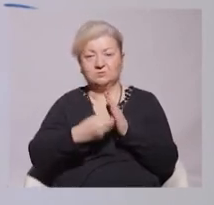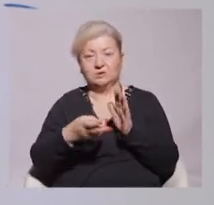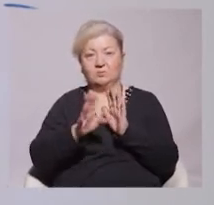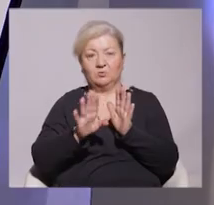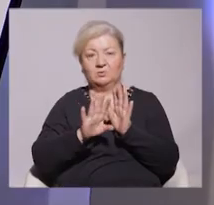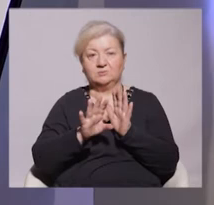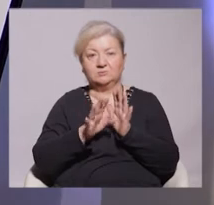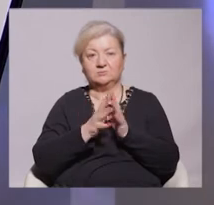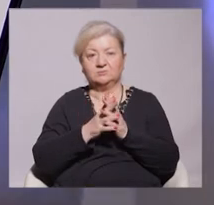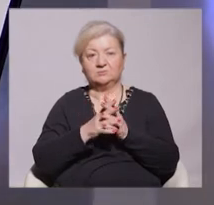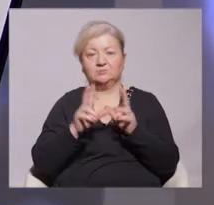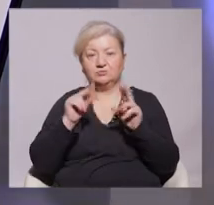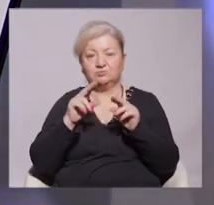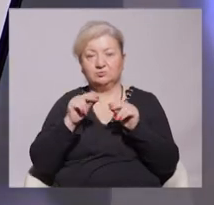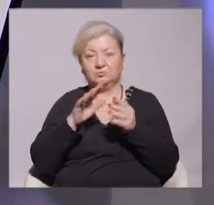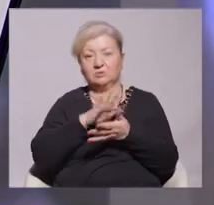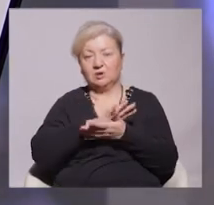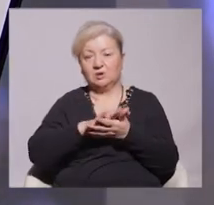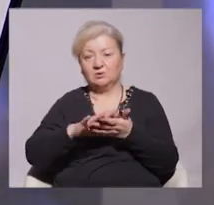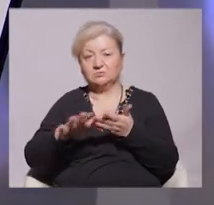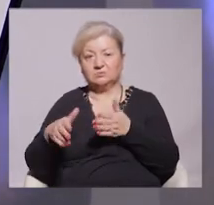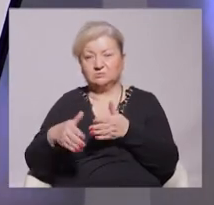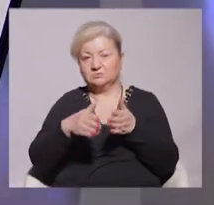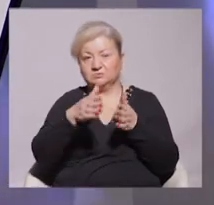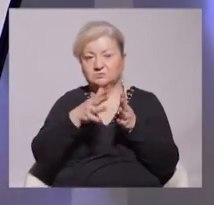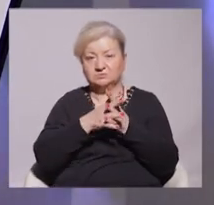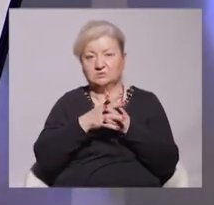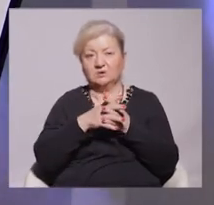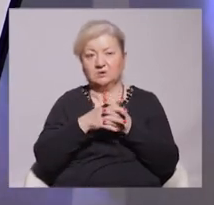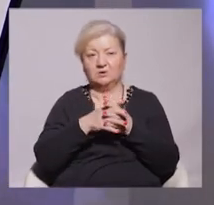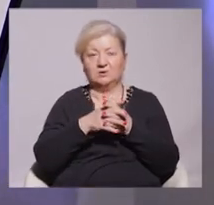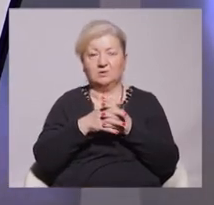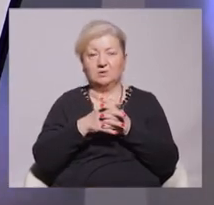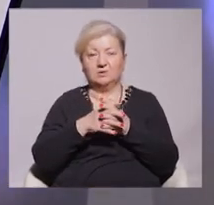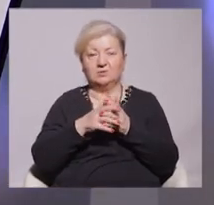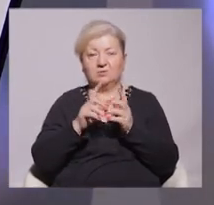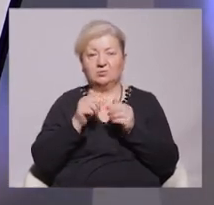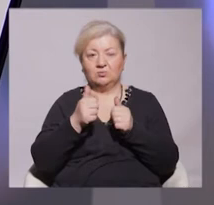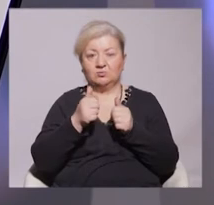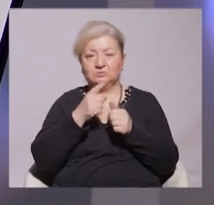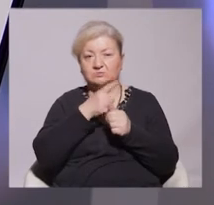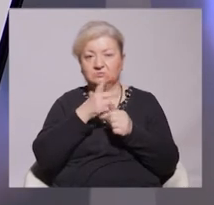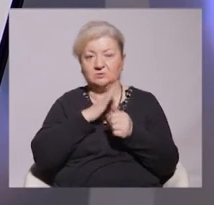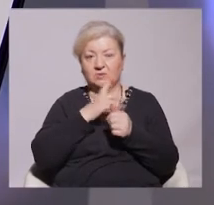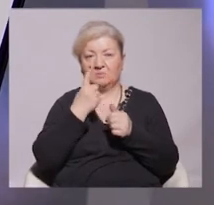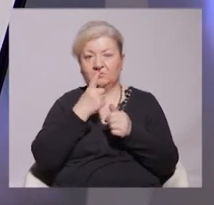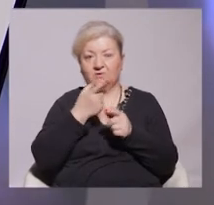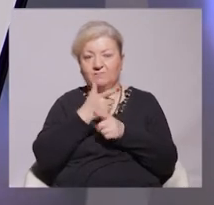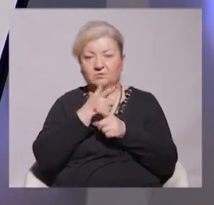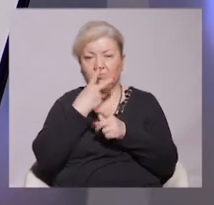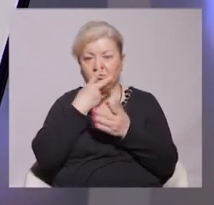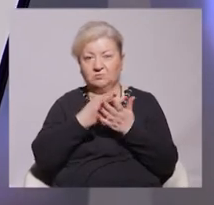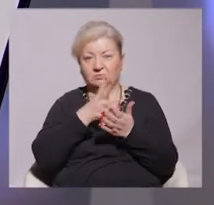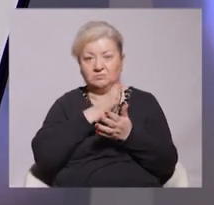ჩამოვარდეს. მშვიდობიანად გააგრძელოს გზა, როგორც პირველ ვიდეოში იყო ნაჩვენები. ამისათვის ჩვენ გვაქვს